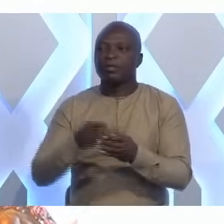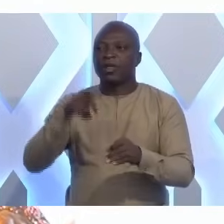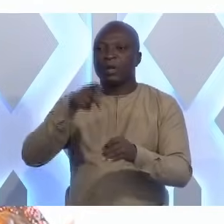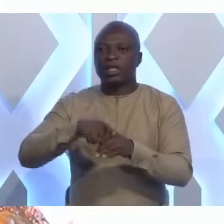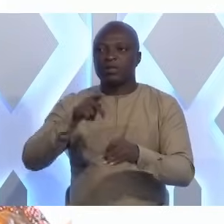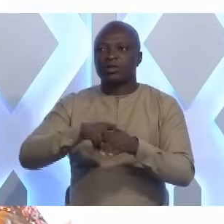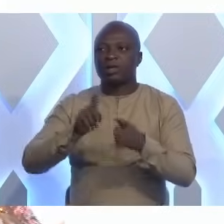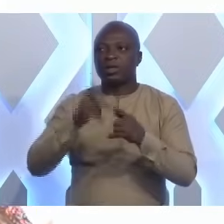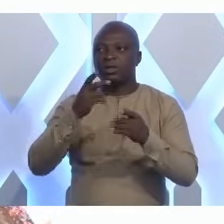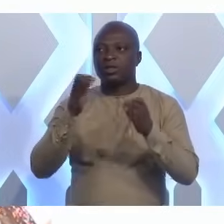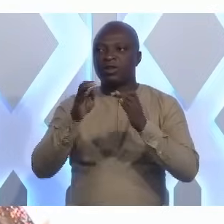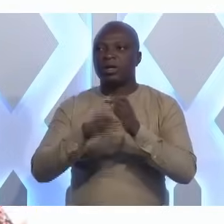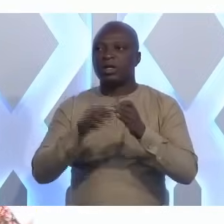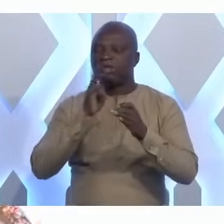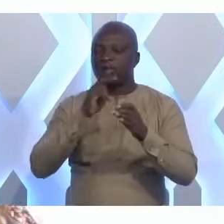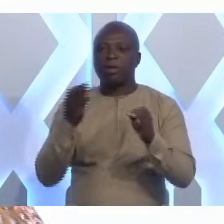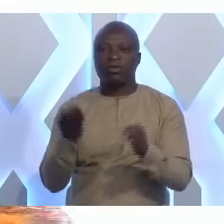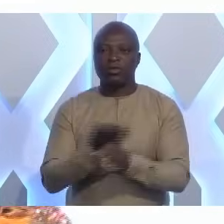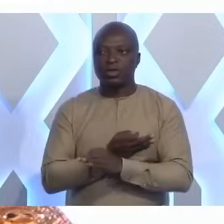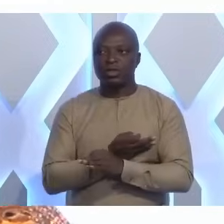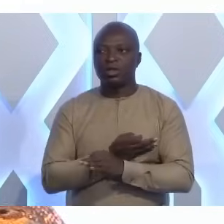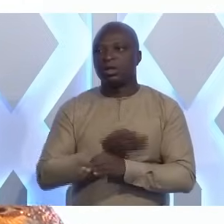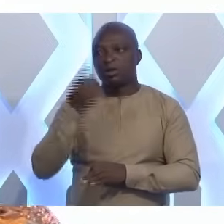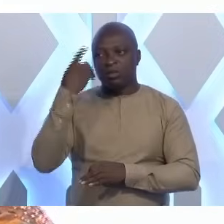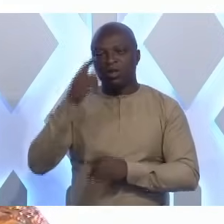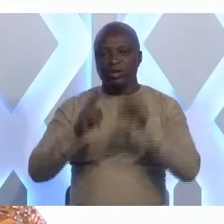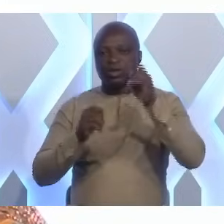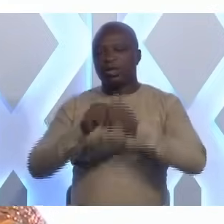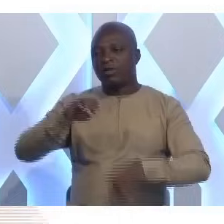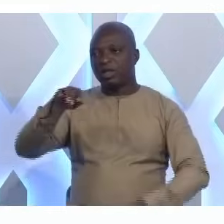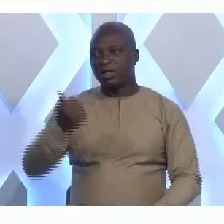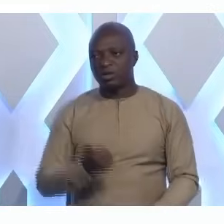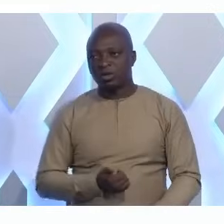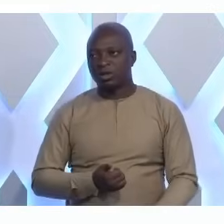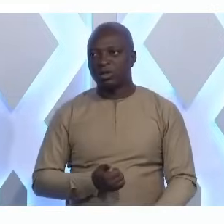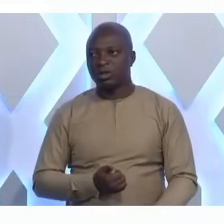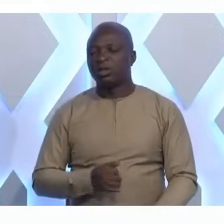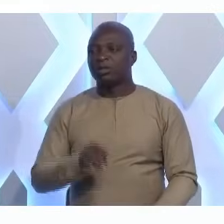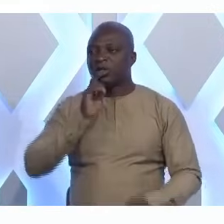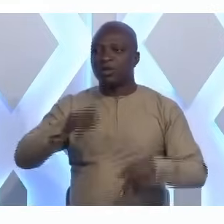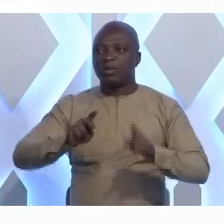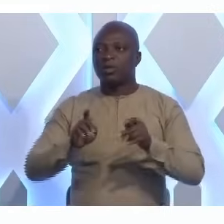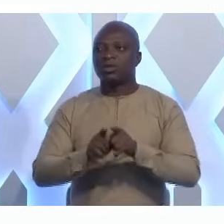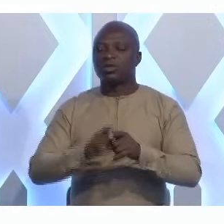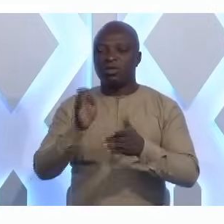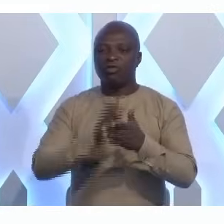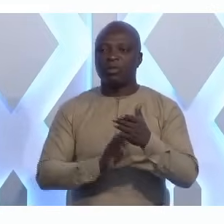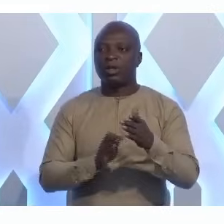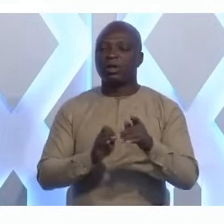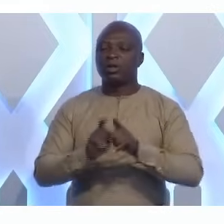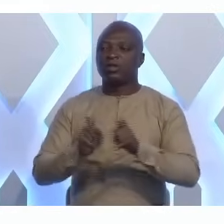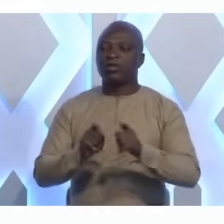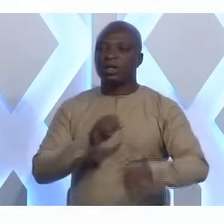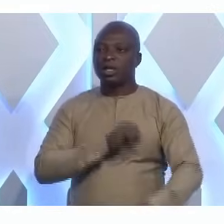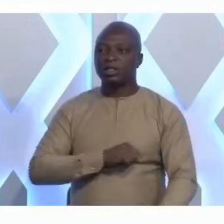à ces deux événements a été fructueuse pour les uns et les autres. Qu'il me soit permis de formuler notre déférente